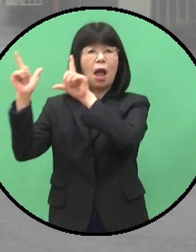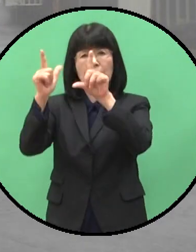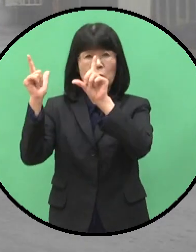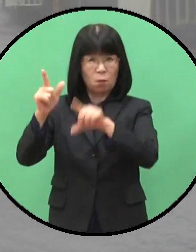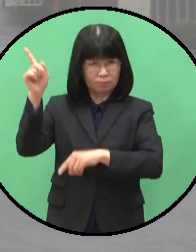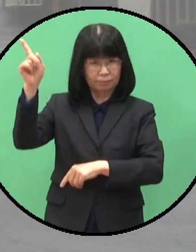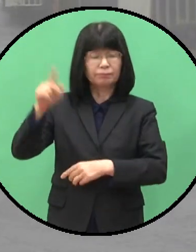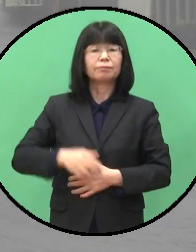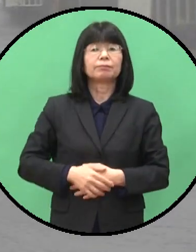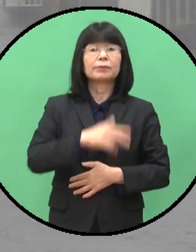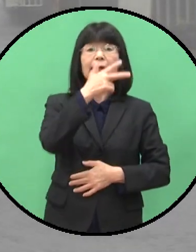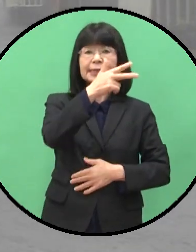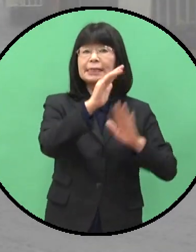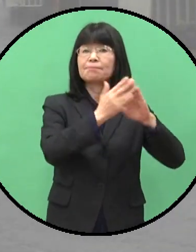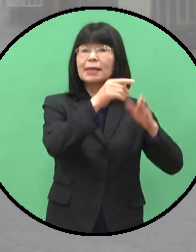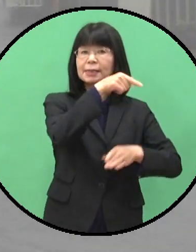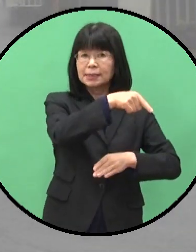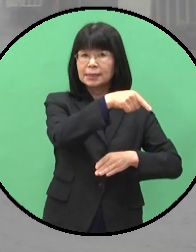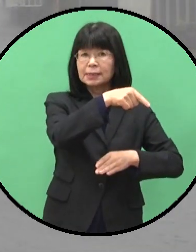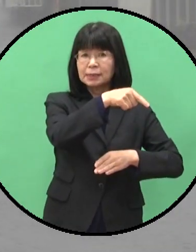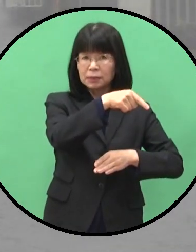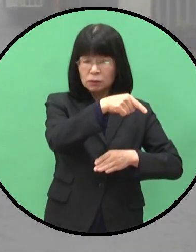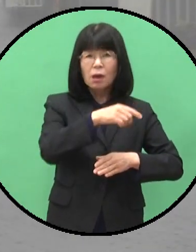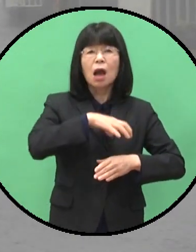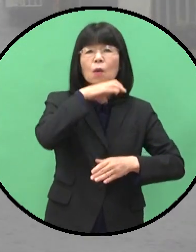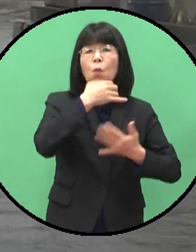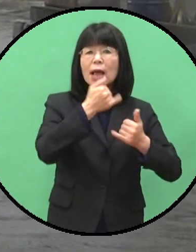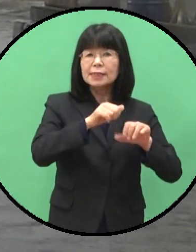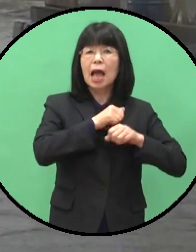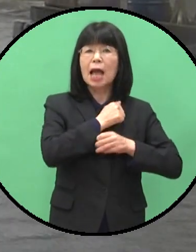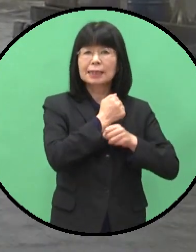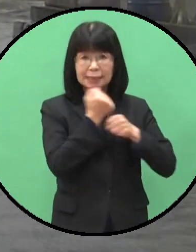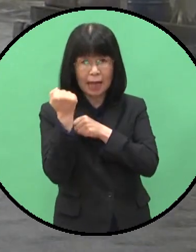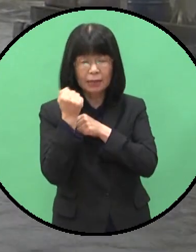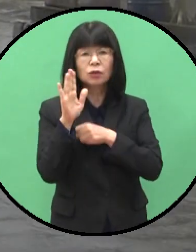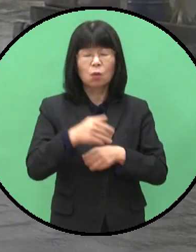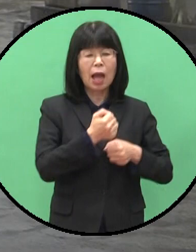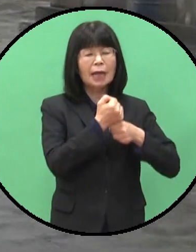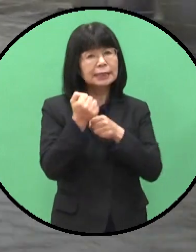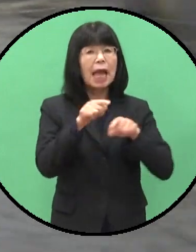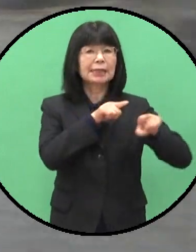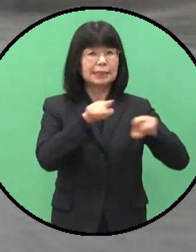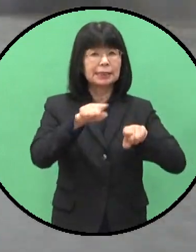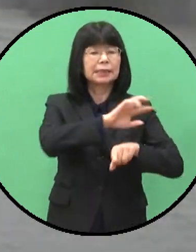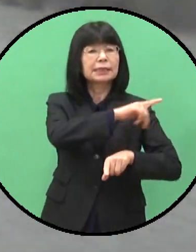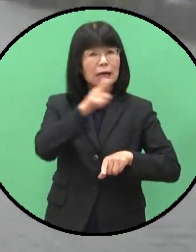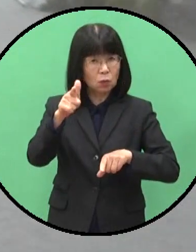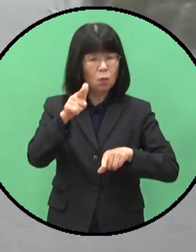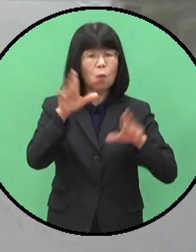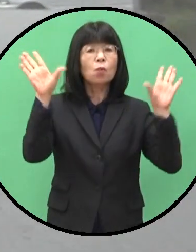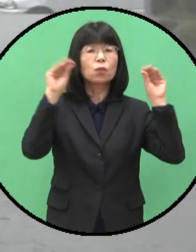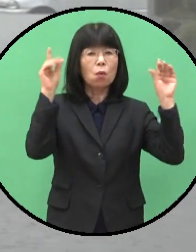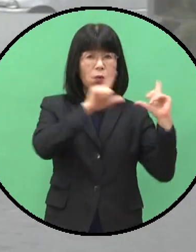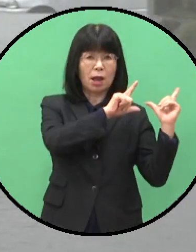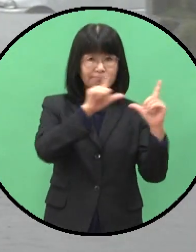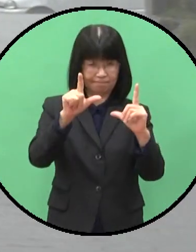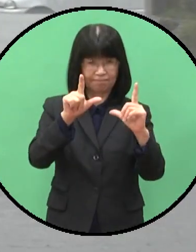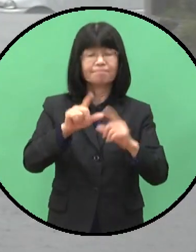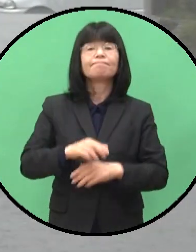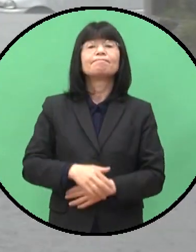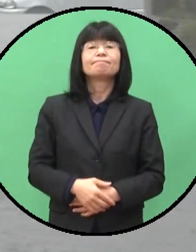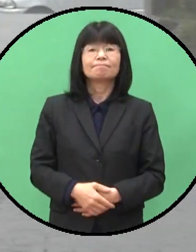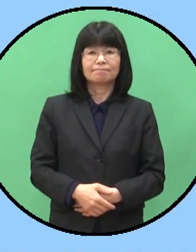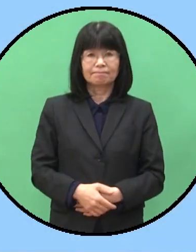され、市庁からは高齢者等避難や避難指示などの避難情報が発令されます